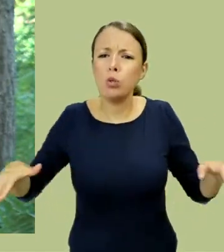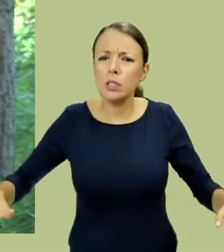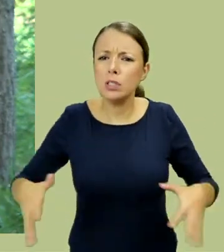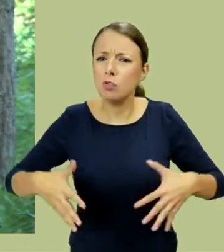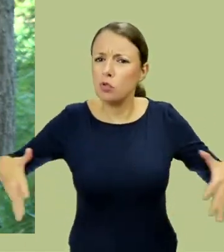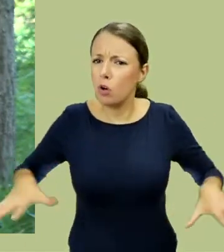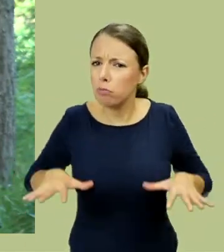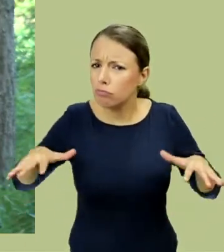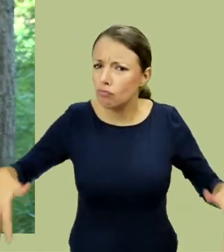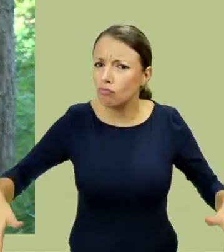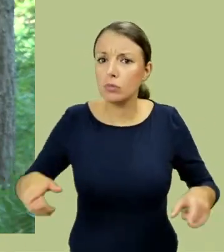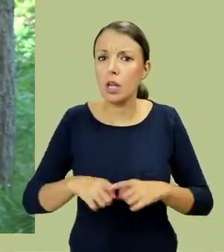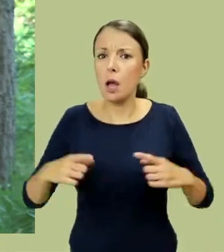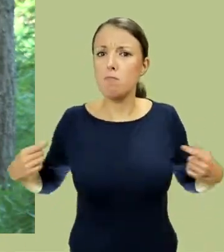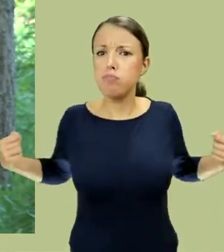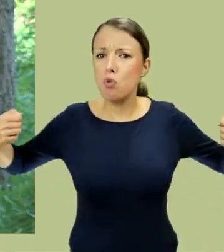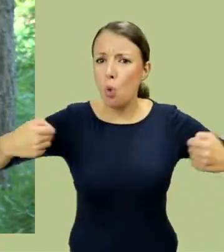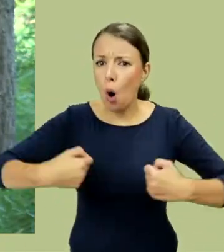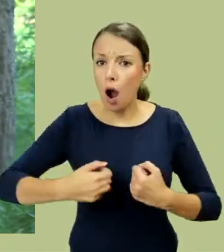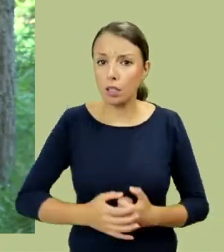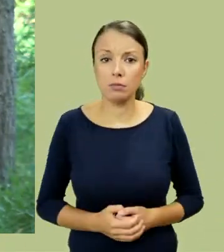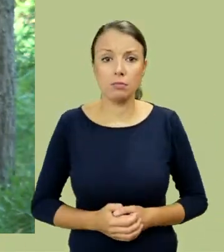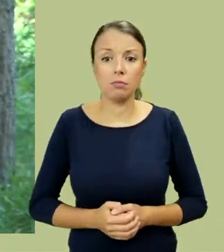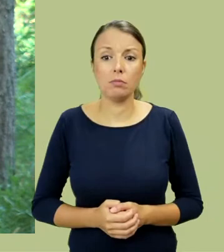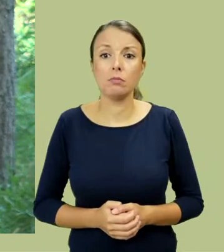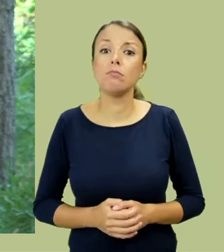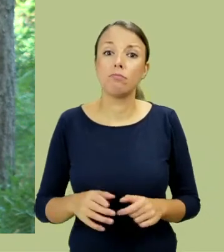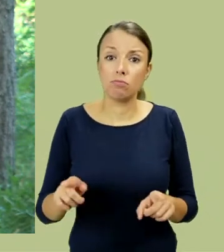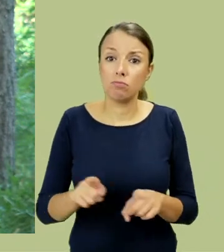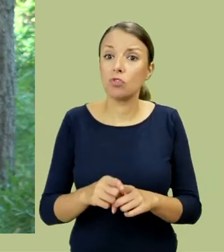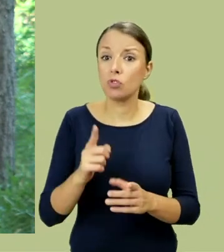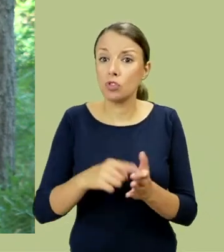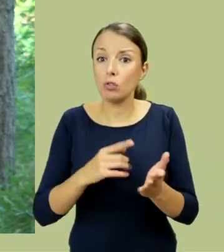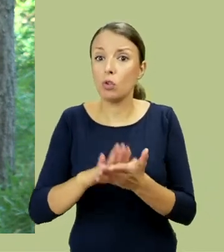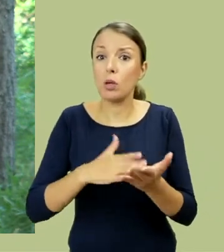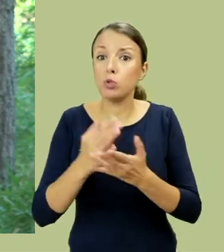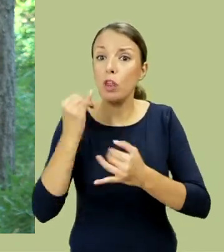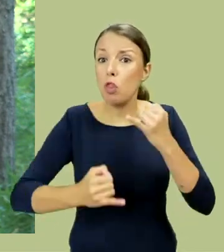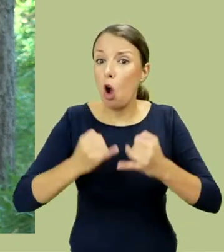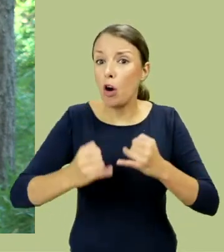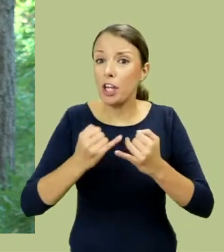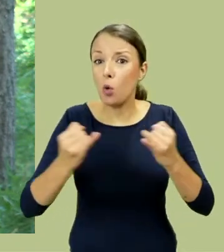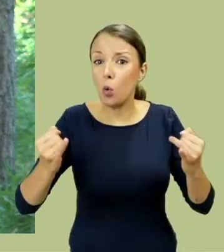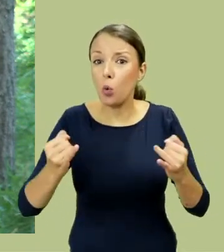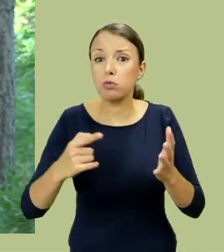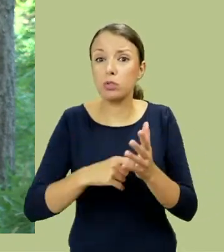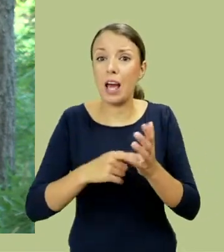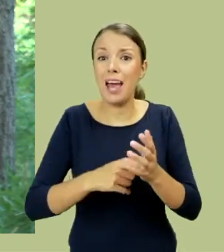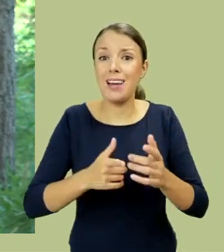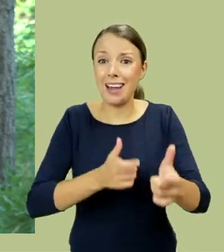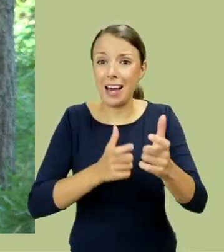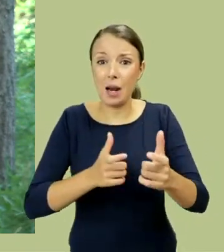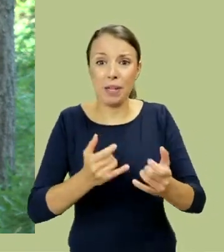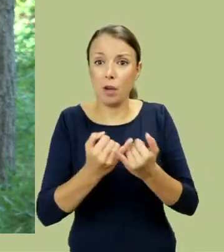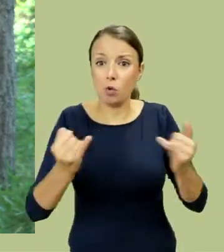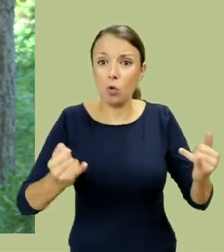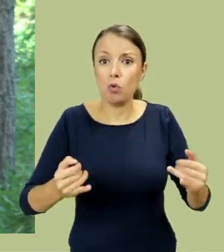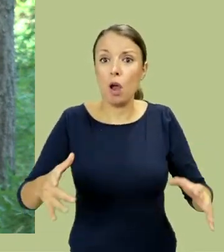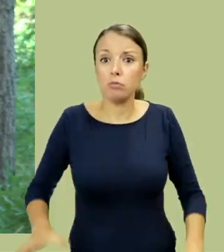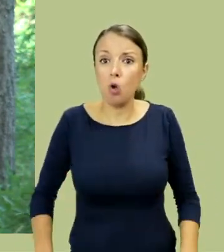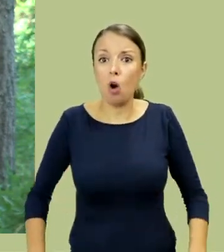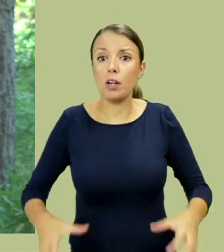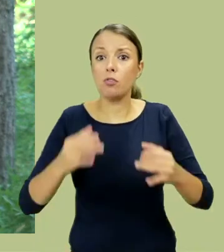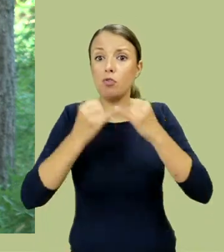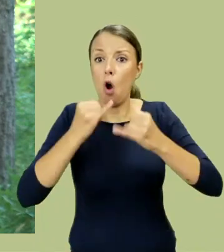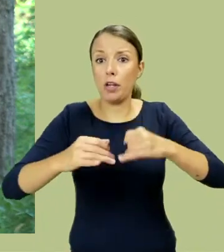przykład bardzo często wiązały sobie, przywiązywały karabiny do nóg. Musiały dość koślawo chodzić, jak o tym myślę wtedy,